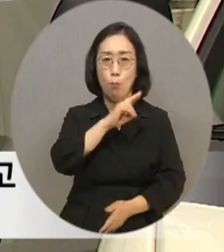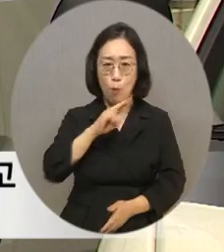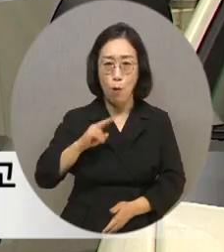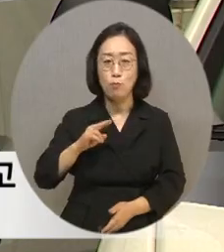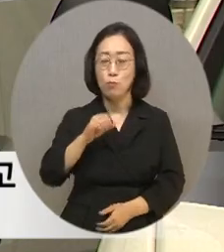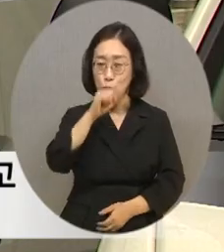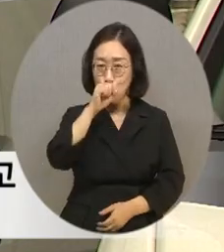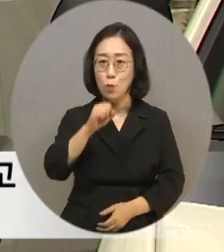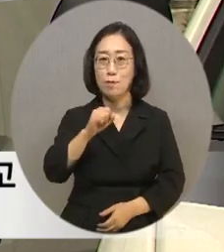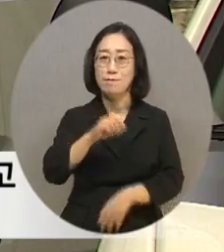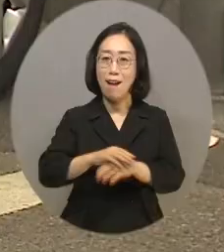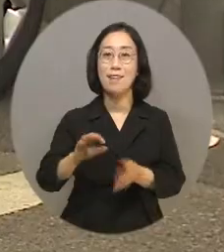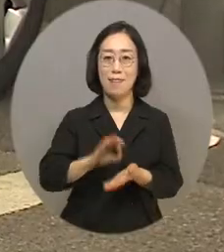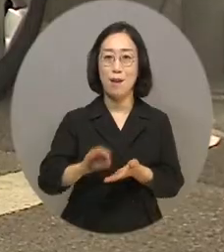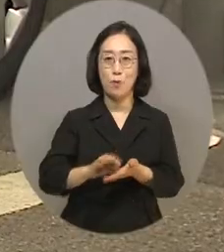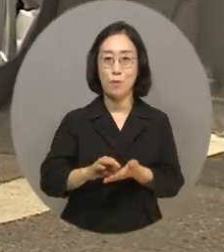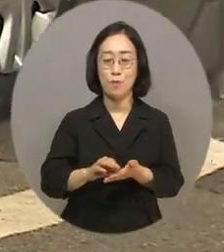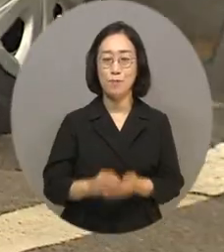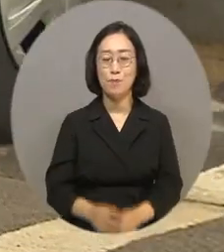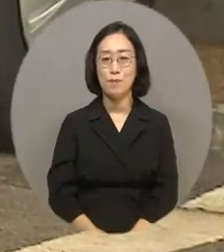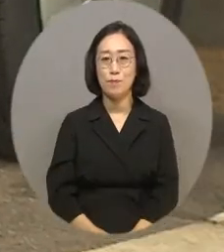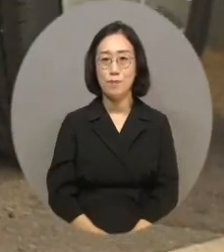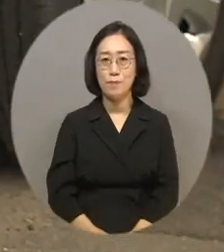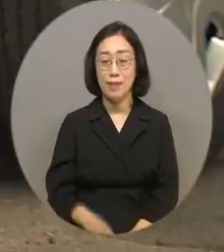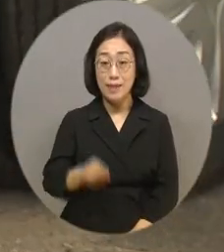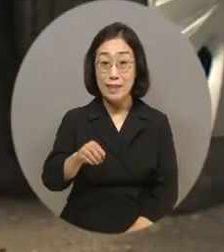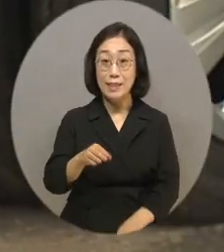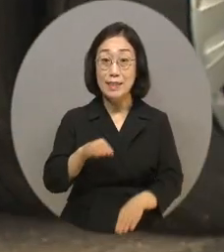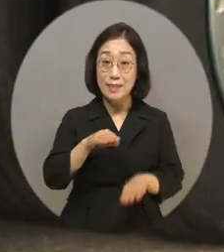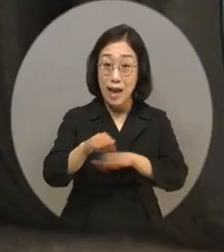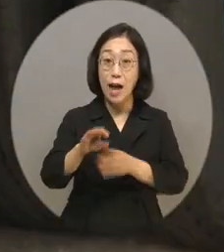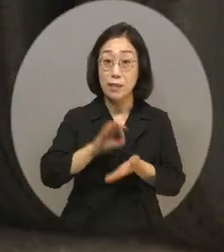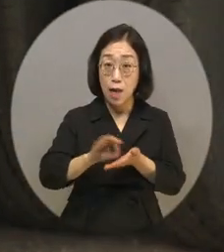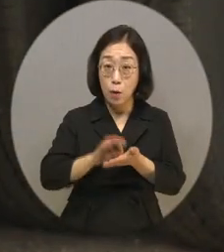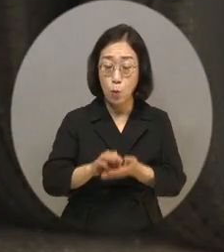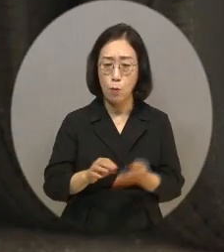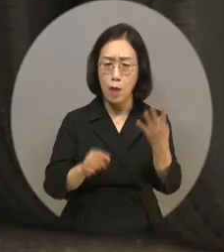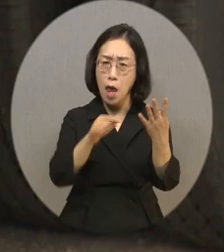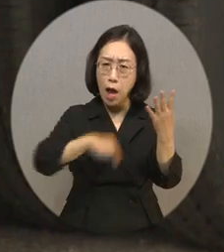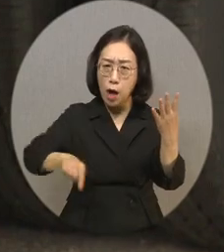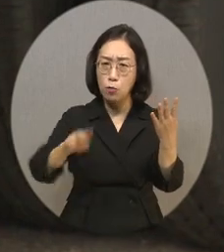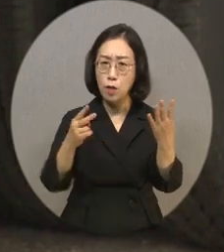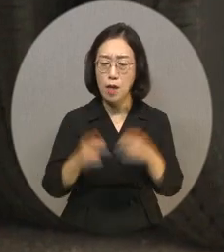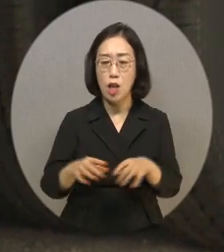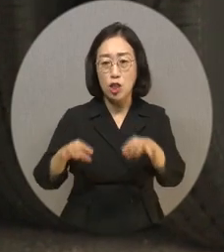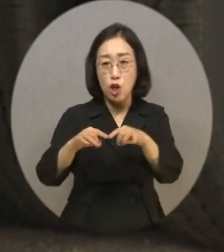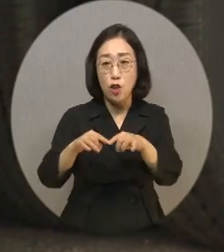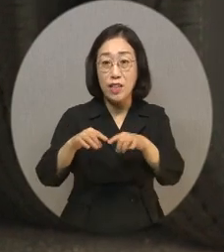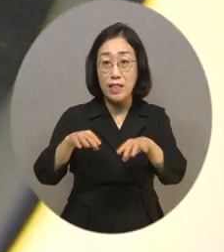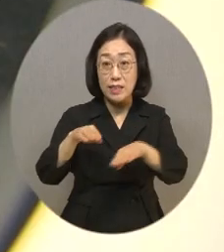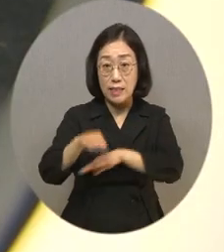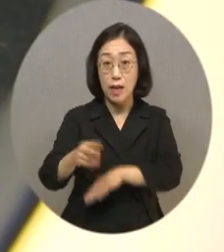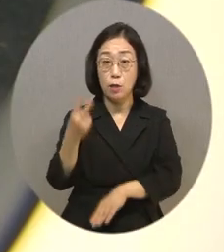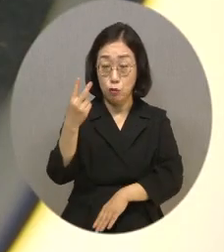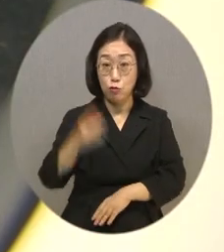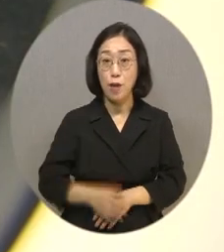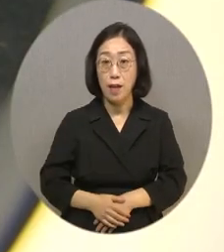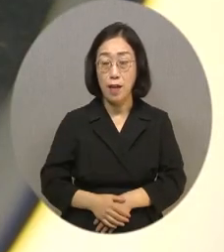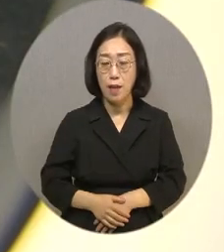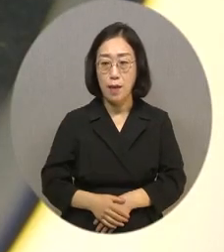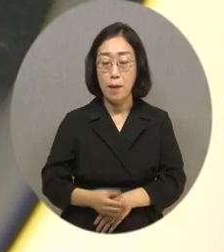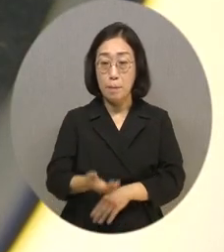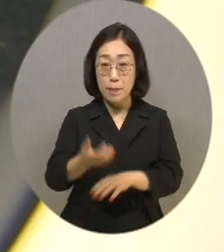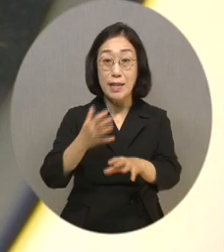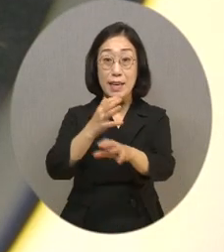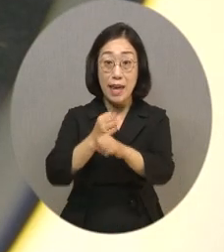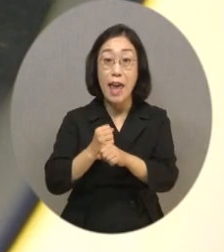잘 이용한 것 같습니다. 열매카 공유 차량 넉 대 중 전기 트럭 두 족은 서울광역자활센터 예약 시스템을